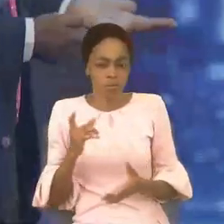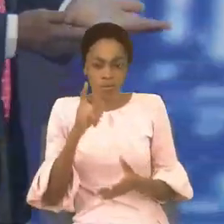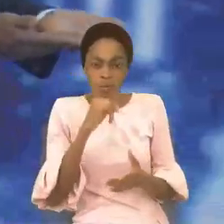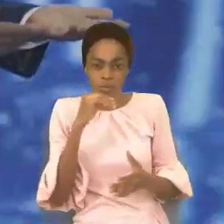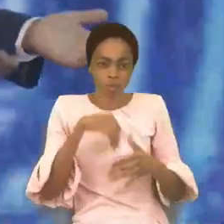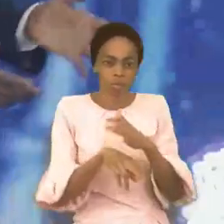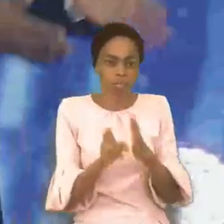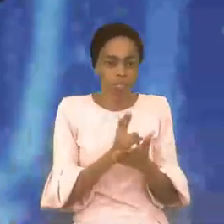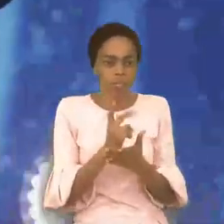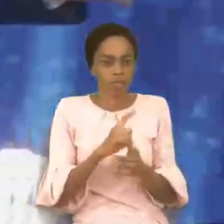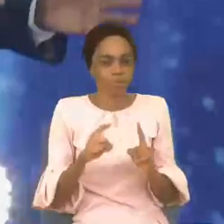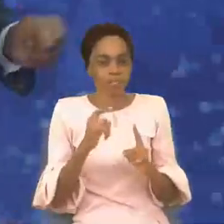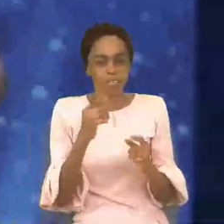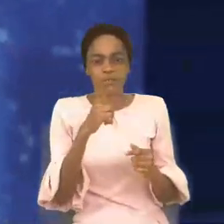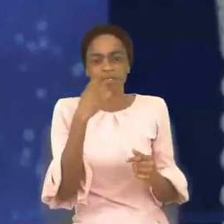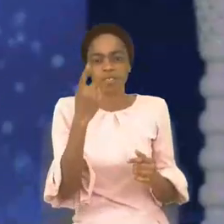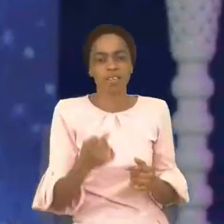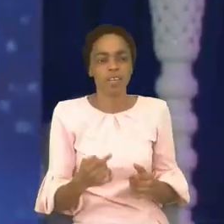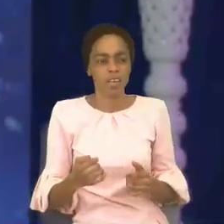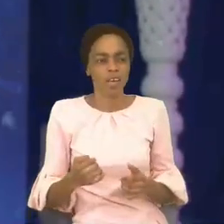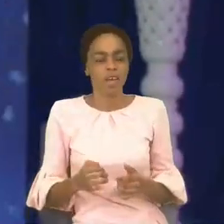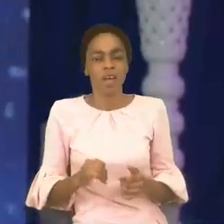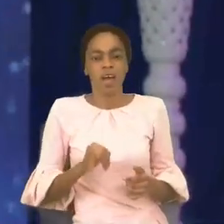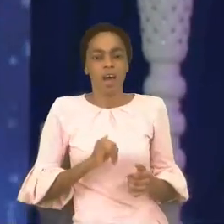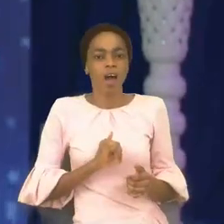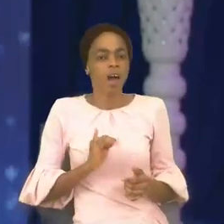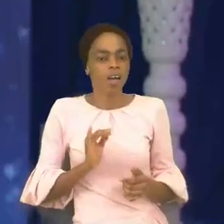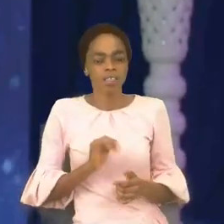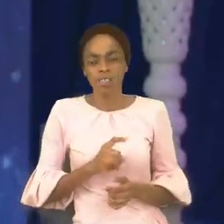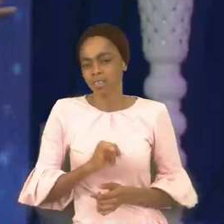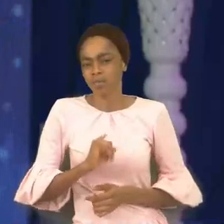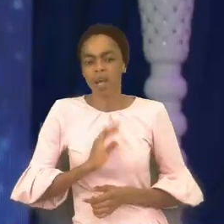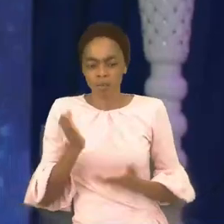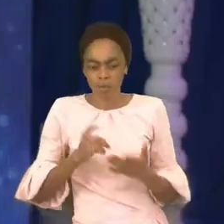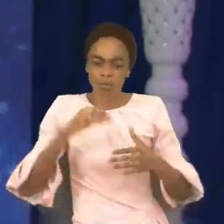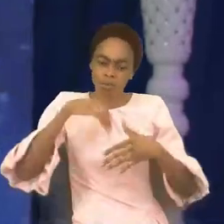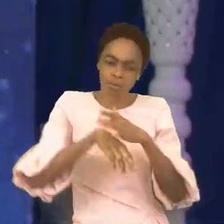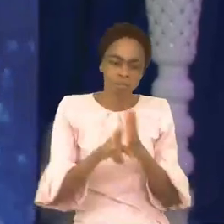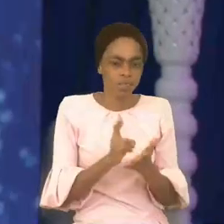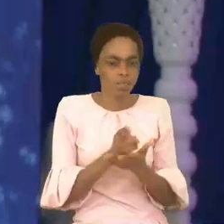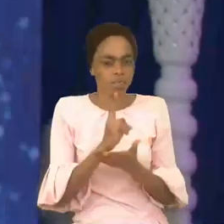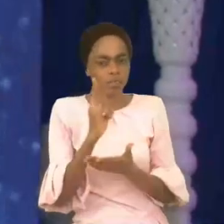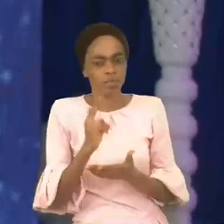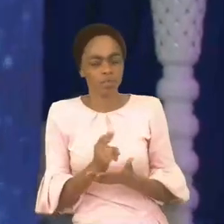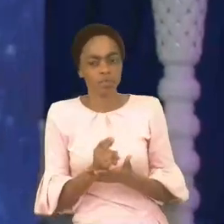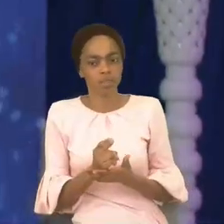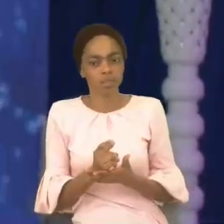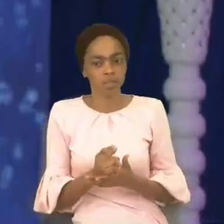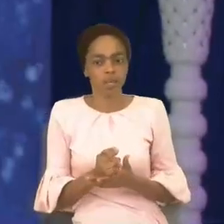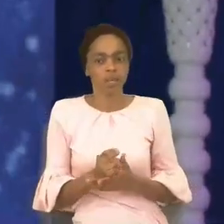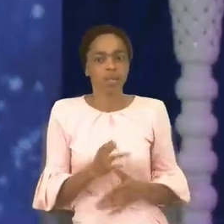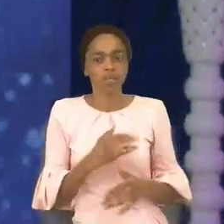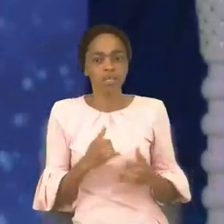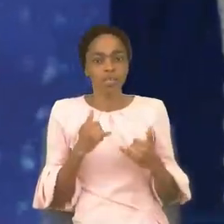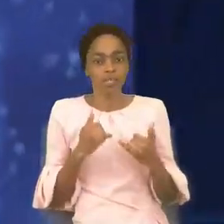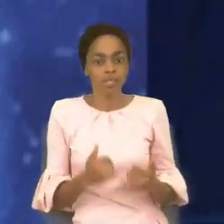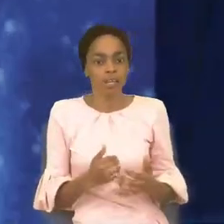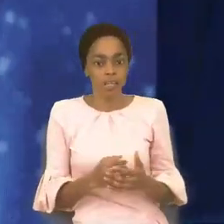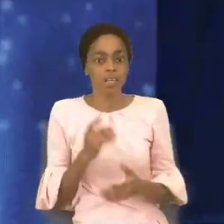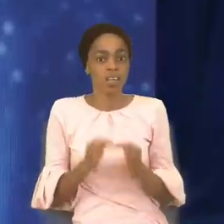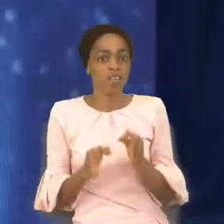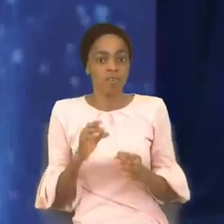hein. Même si j'ai les bonnes notes, la bonne moyenne, voilà ce que je dois faire. Qu'est-ce que je vais faire